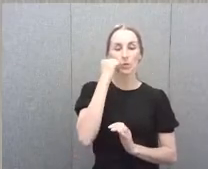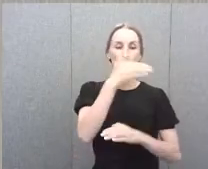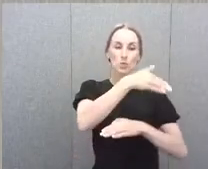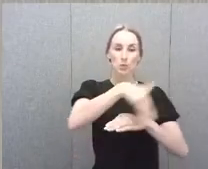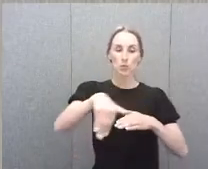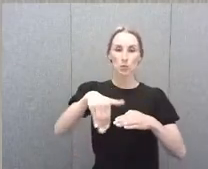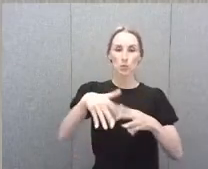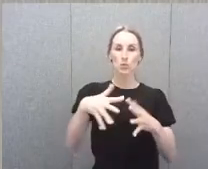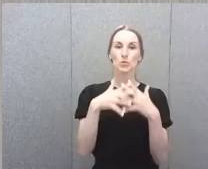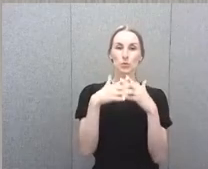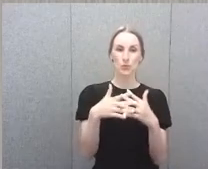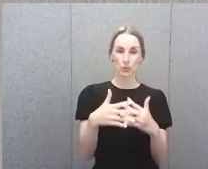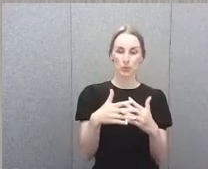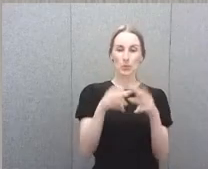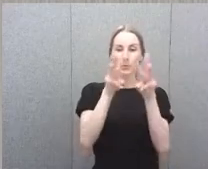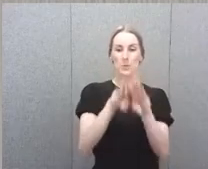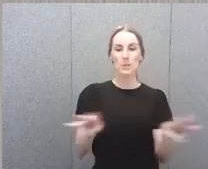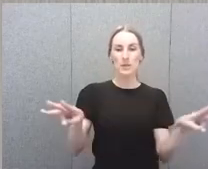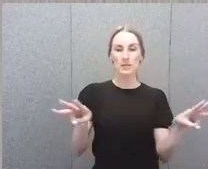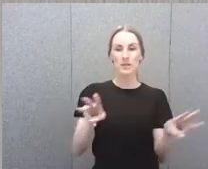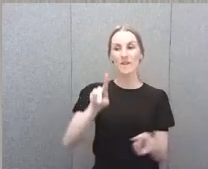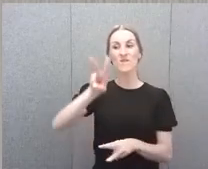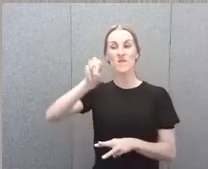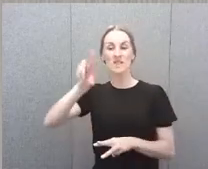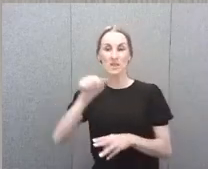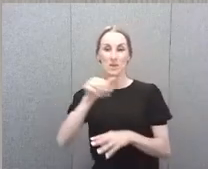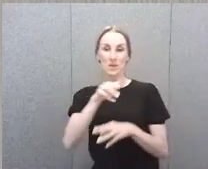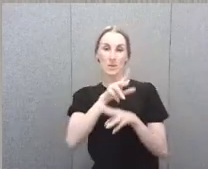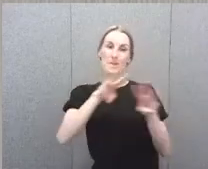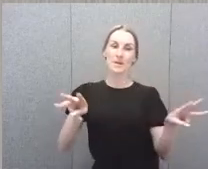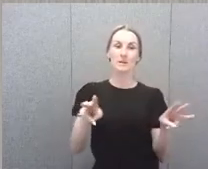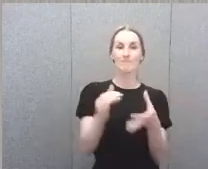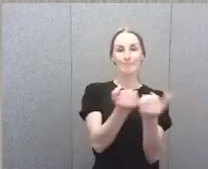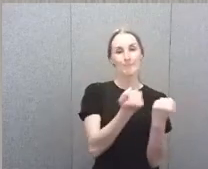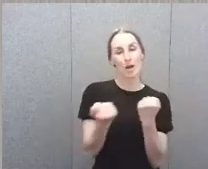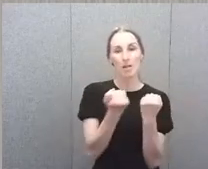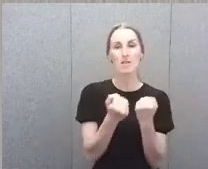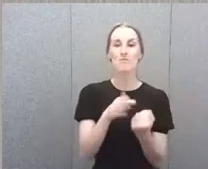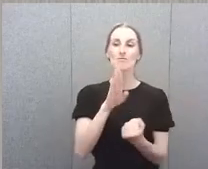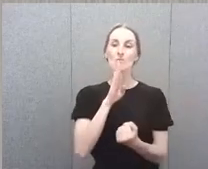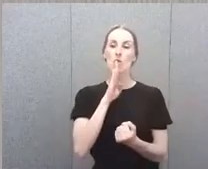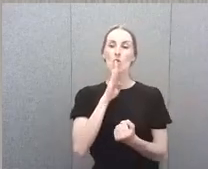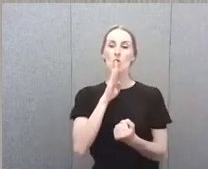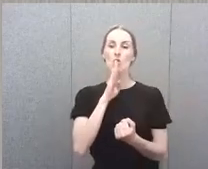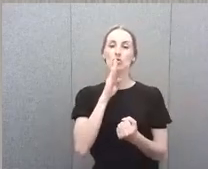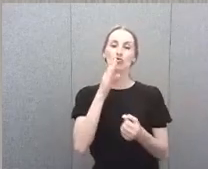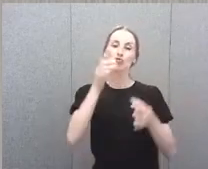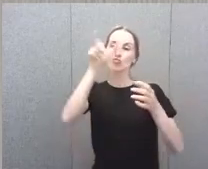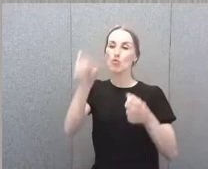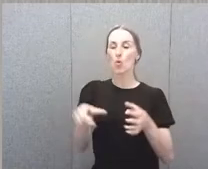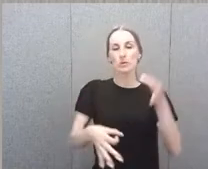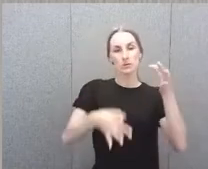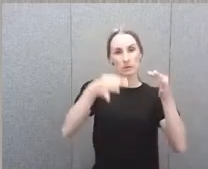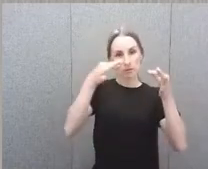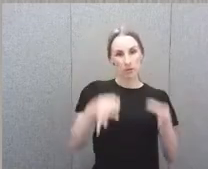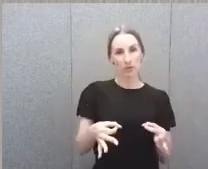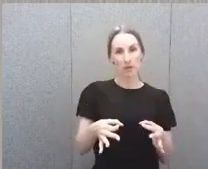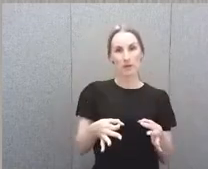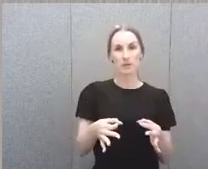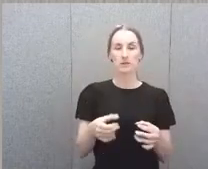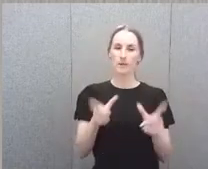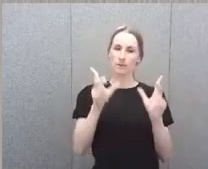Благодарим вице-министра иностранных дел за поддержку прав женщин и считаем, что это только